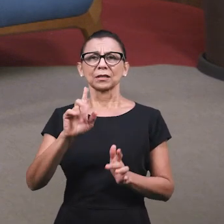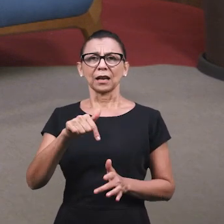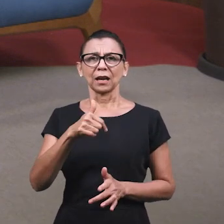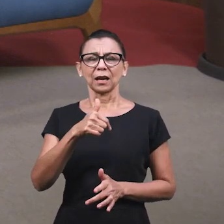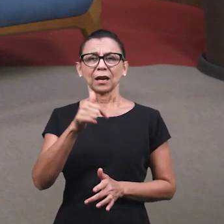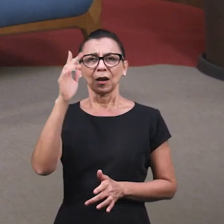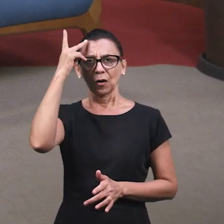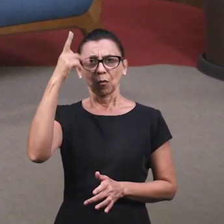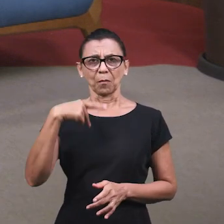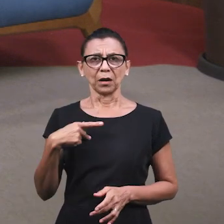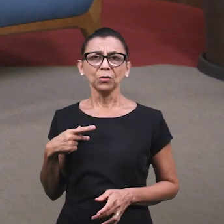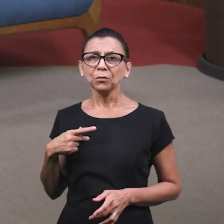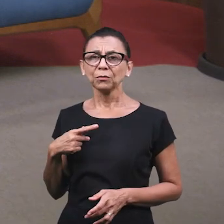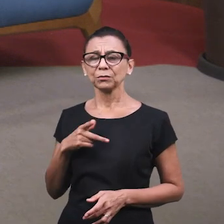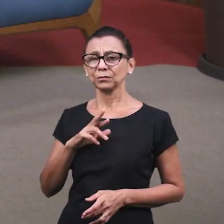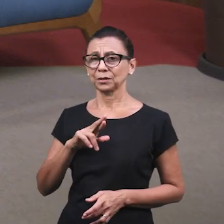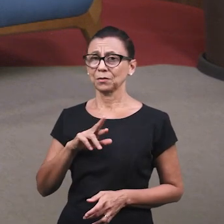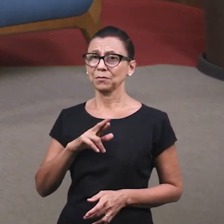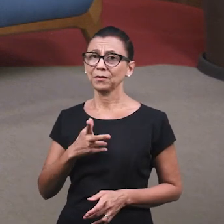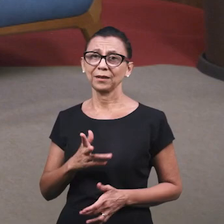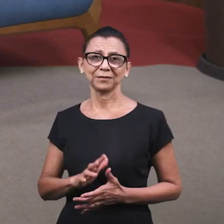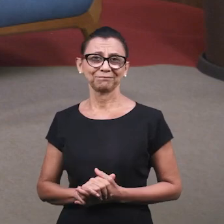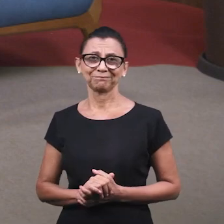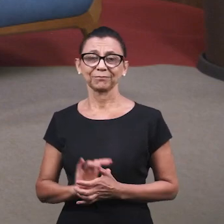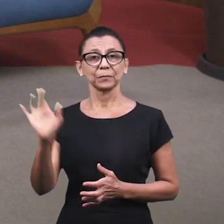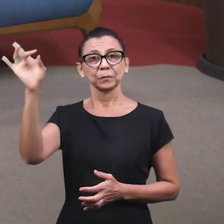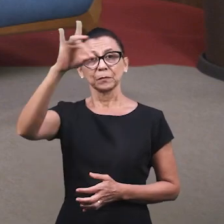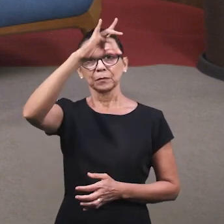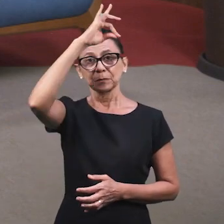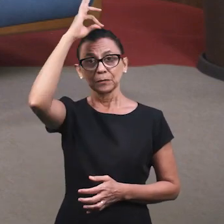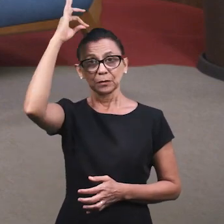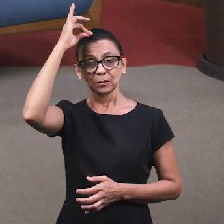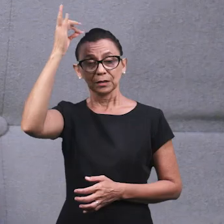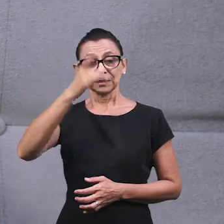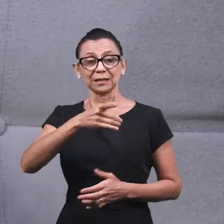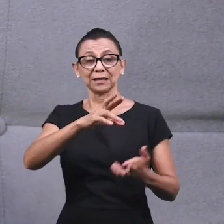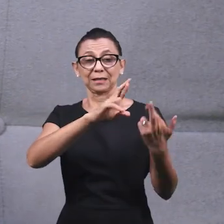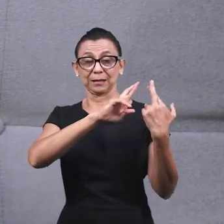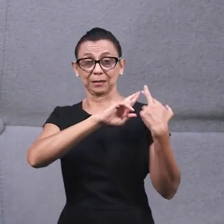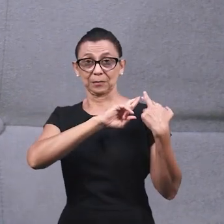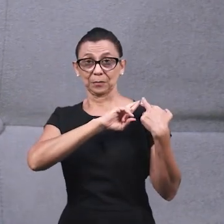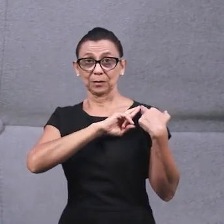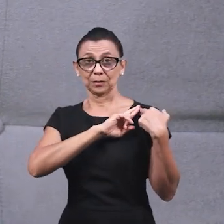Seigneur Jésus, celui qui est resté dans cette responsabilité, c'est le Saint-Esprit.